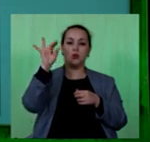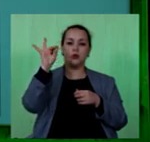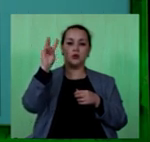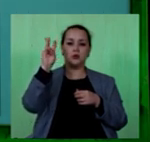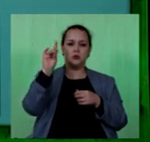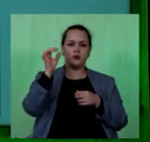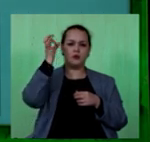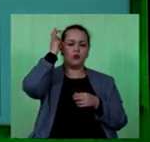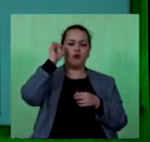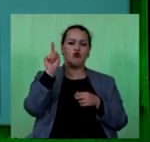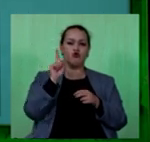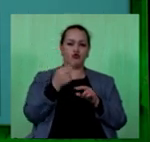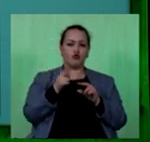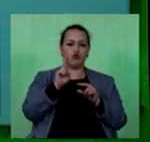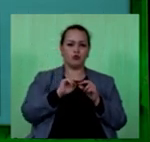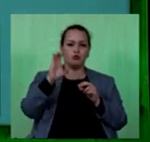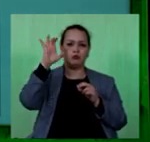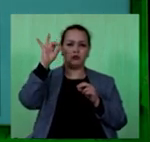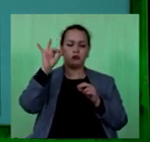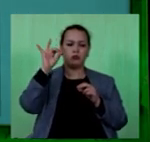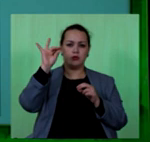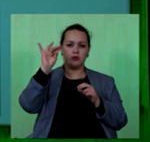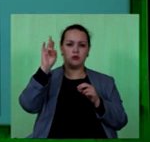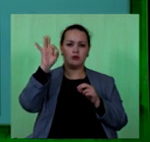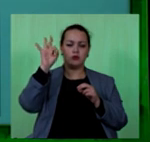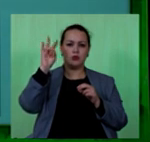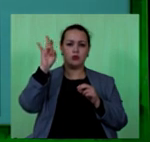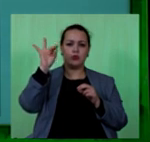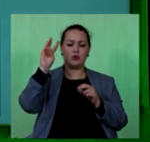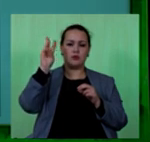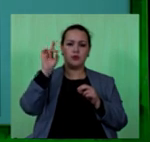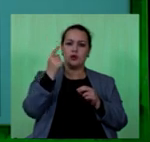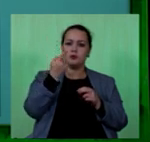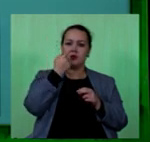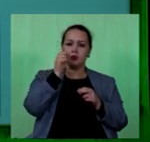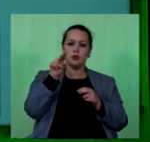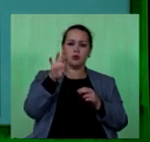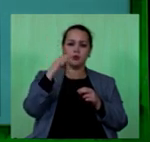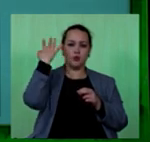умнички синонимы это слова близкие по смыслу